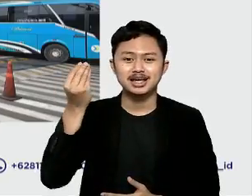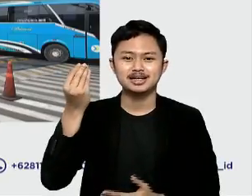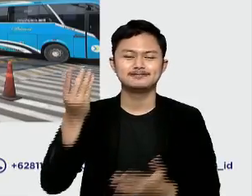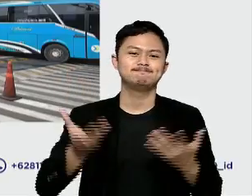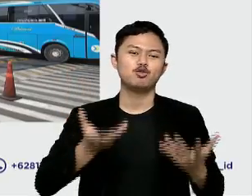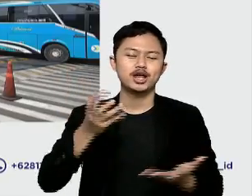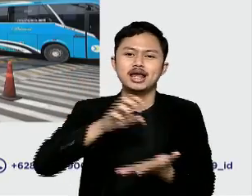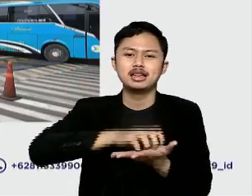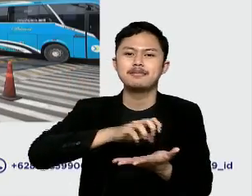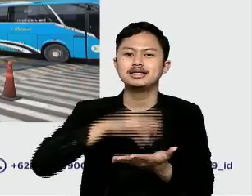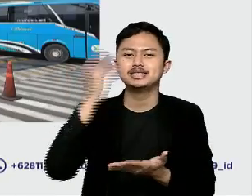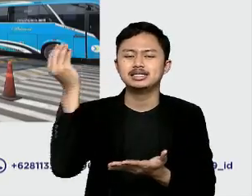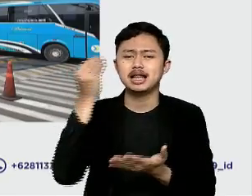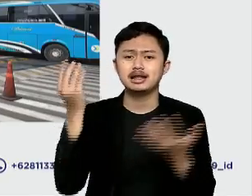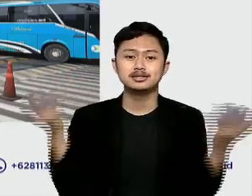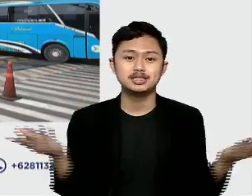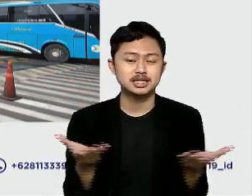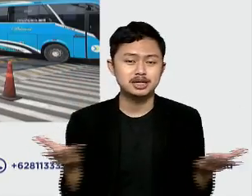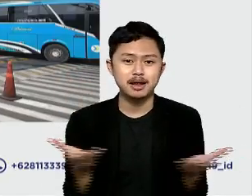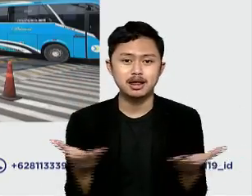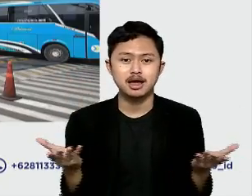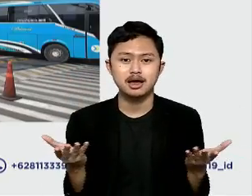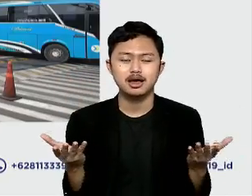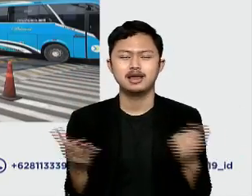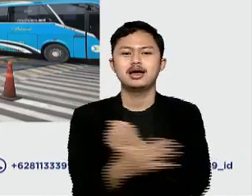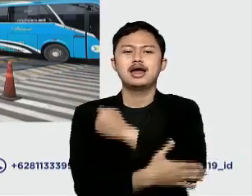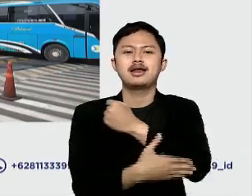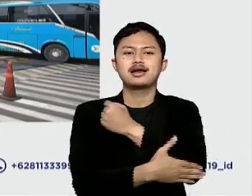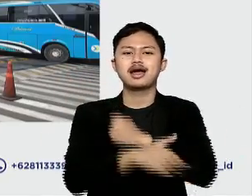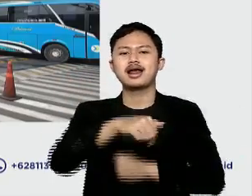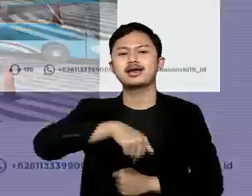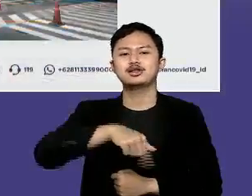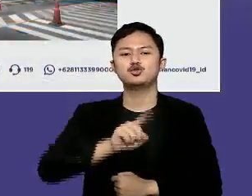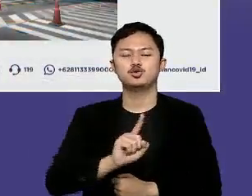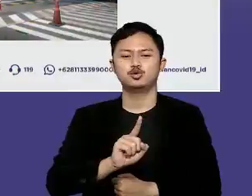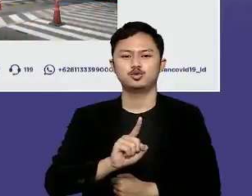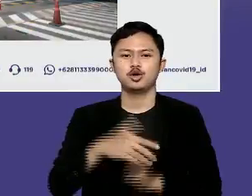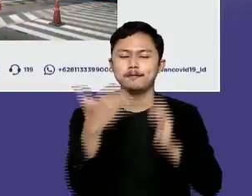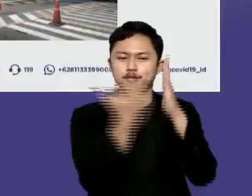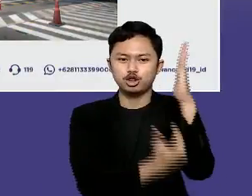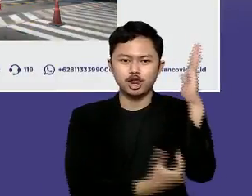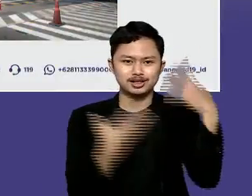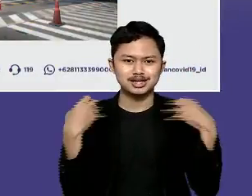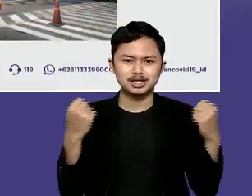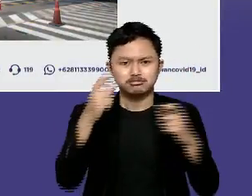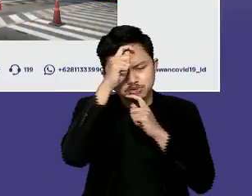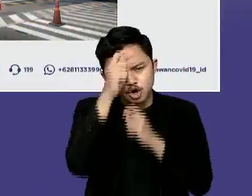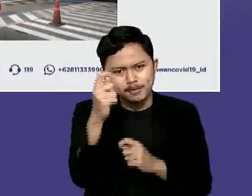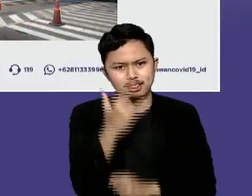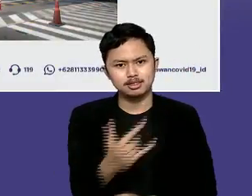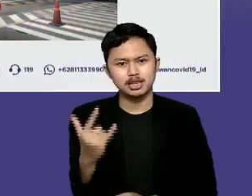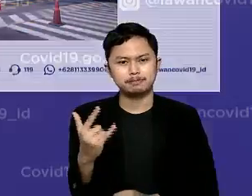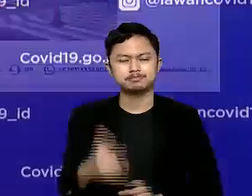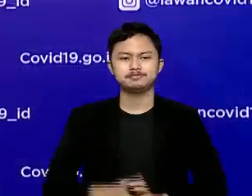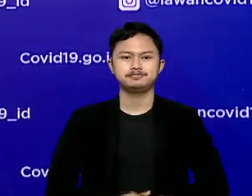objek wisata di dalam negeri dan tetap disiplin protokol kesehatan.